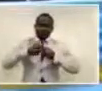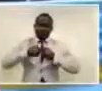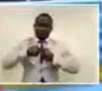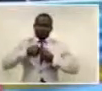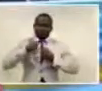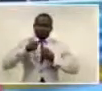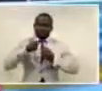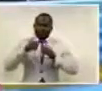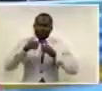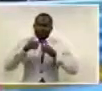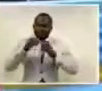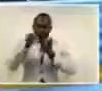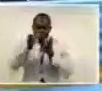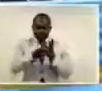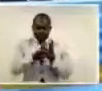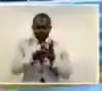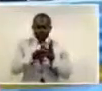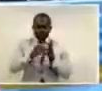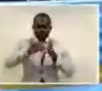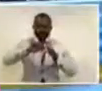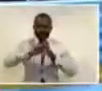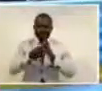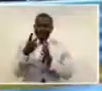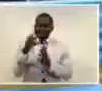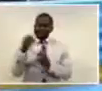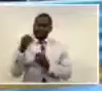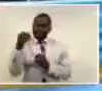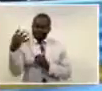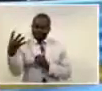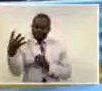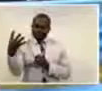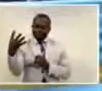nikaolewa na bwana Munyarwanda depuis mu 2004.